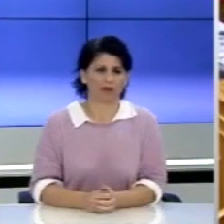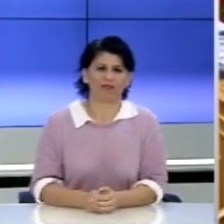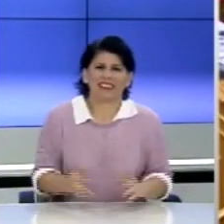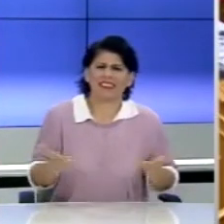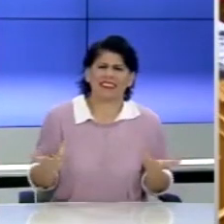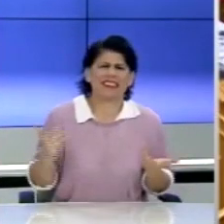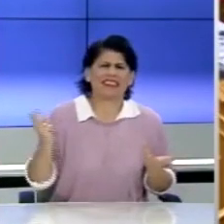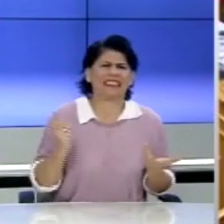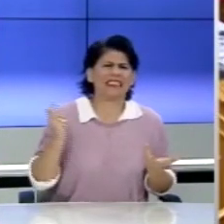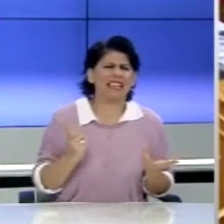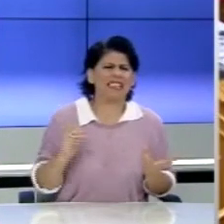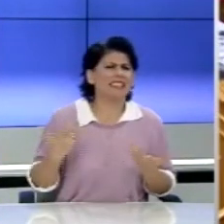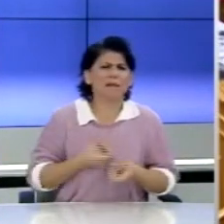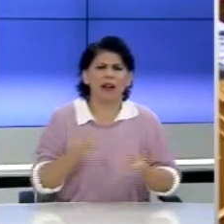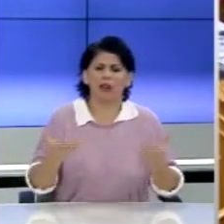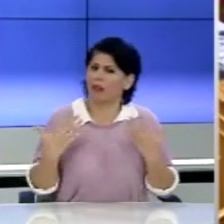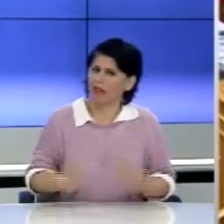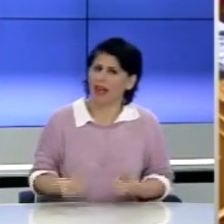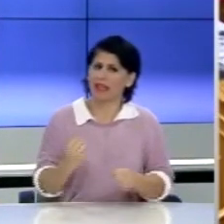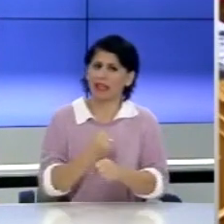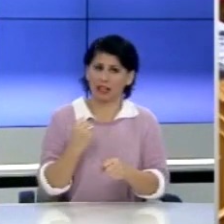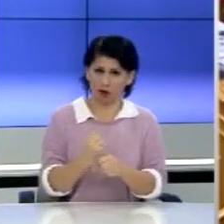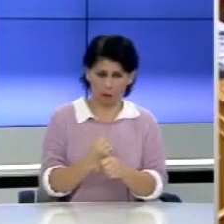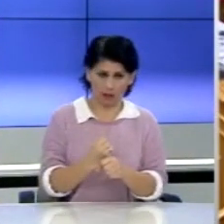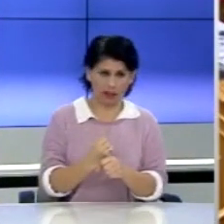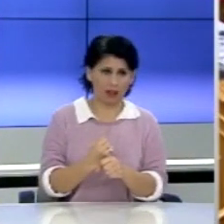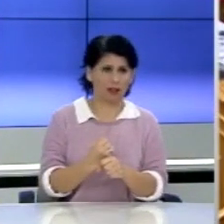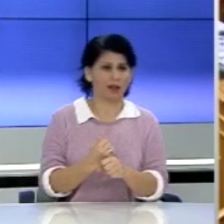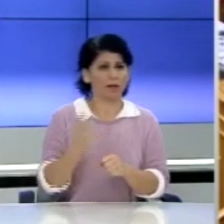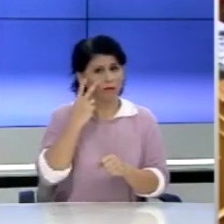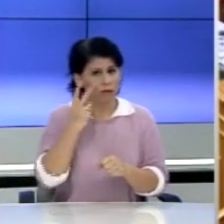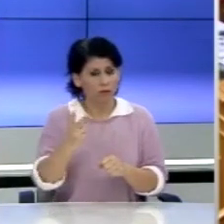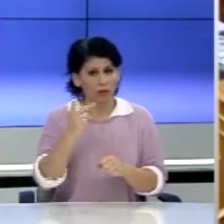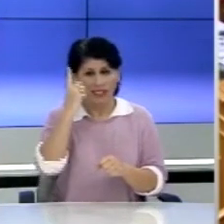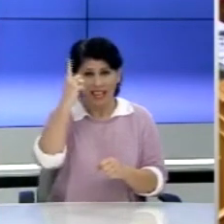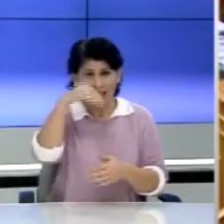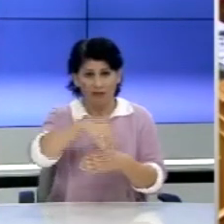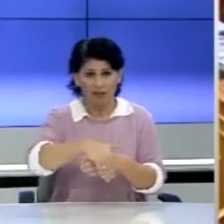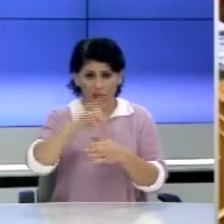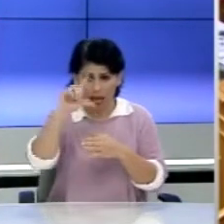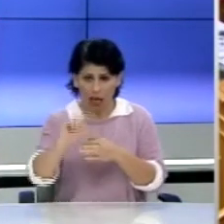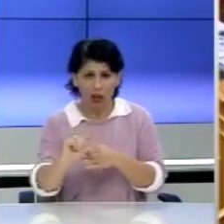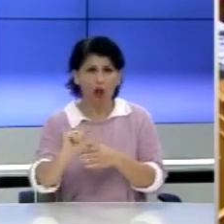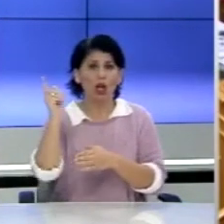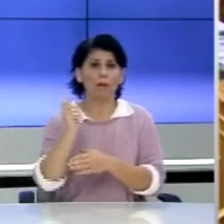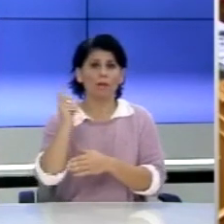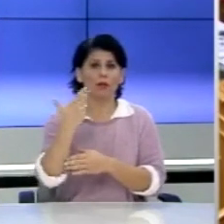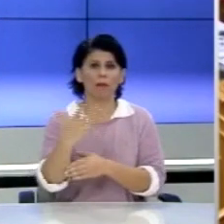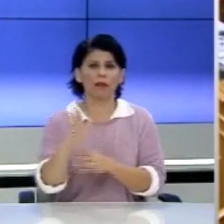σύνταξη και τι παροχές θα έχουν οι εργαζόμενοι που είδαν μέσα σε μια νύχτα τον κατώτερο μισθό